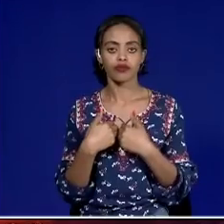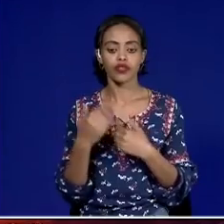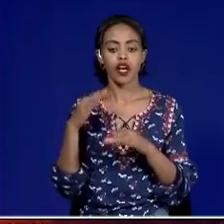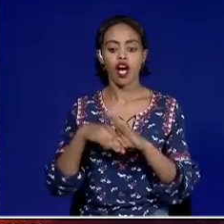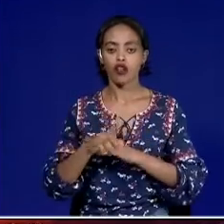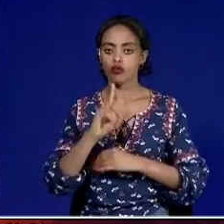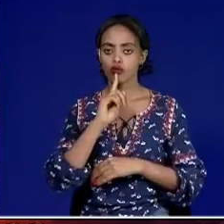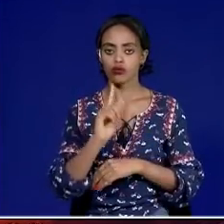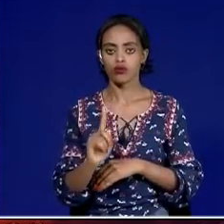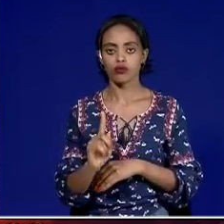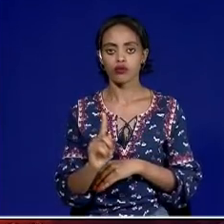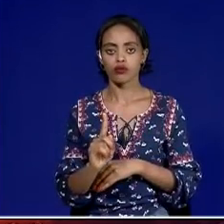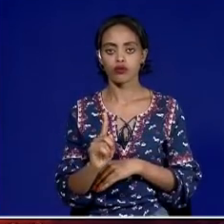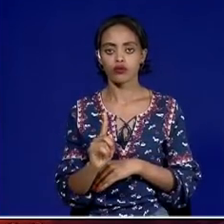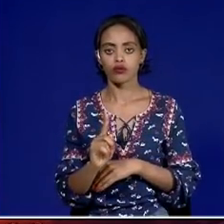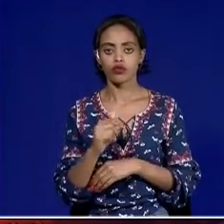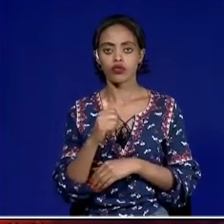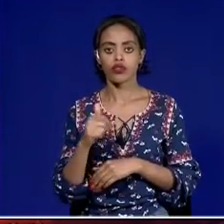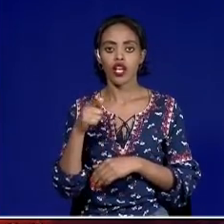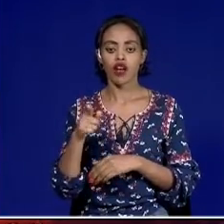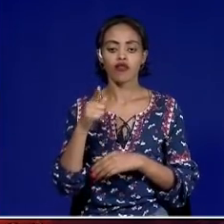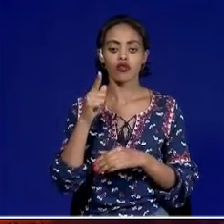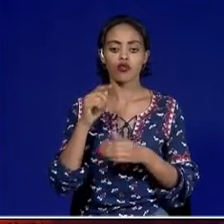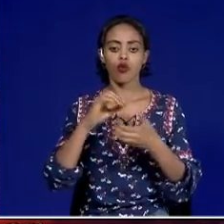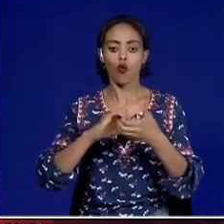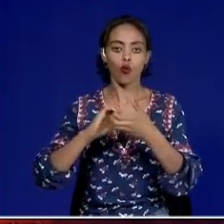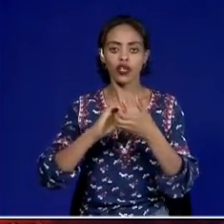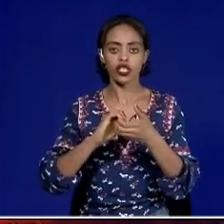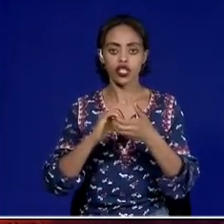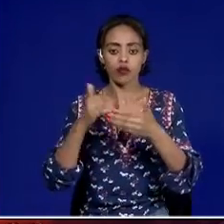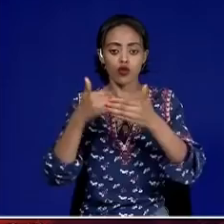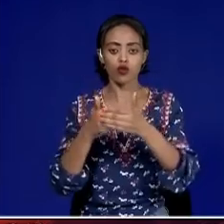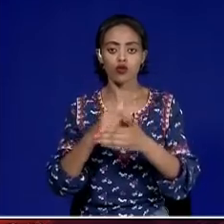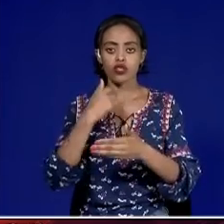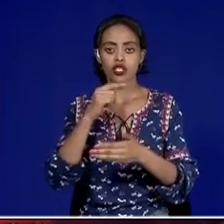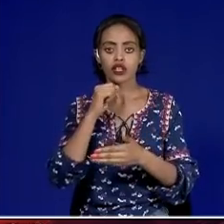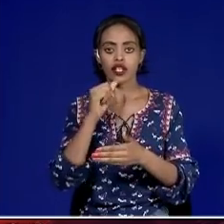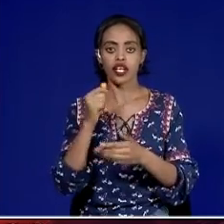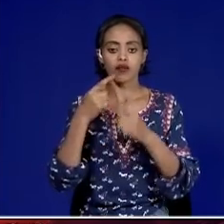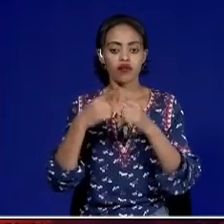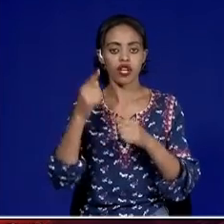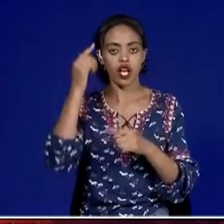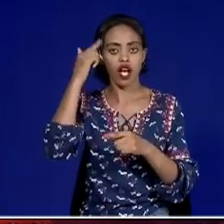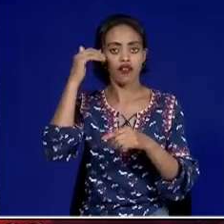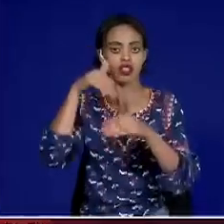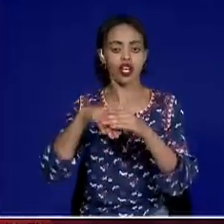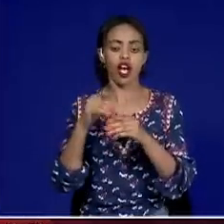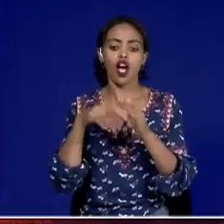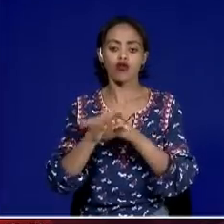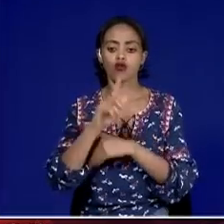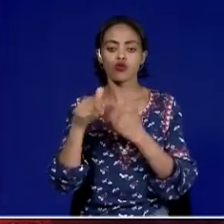ኣትዩ ኢቨን ኣብቲ ኮሚኒቲ ለቨል በፂሑ ተለየበልና ስፔሻሊ ኣብ ትግራይ ኦረዲ ኣትዩ ስለ ዝኾነ